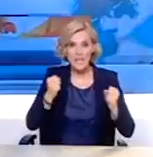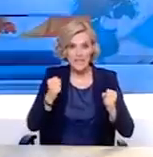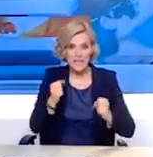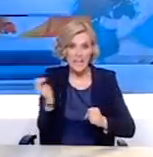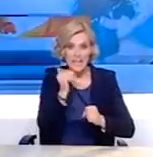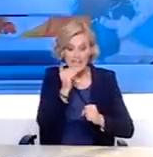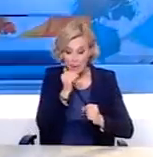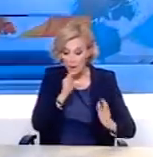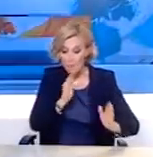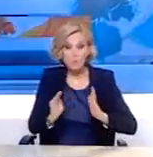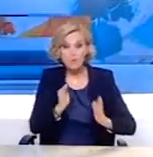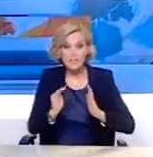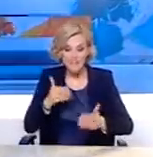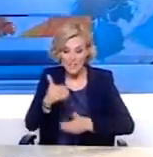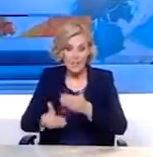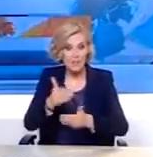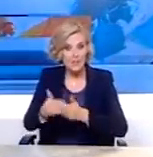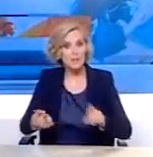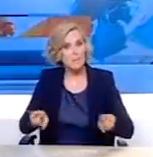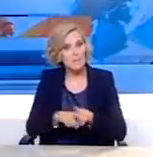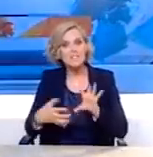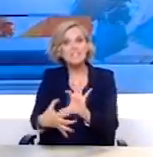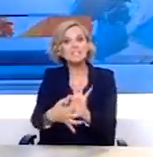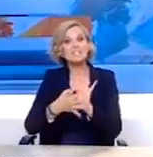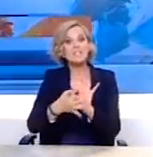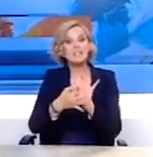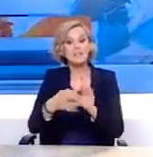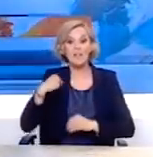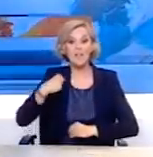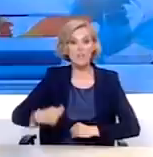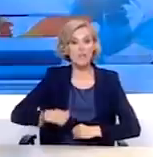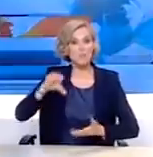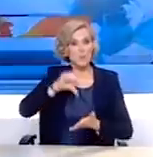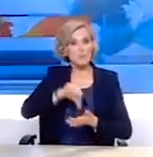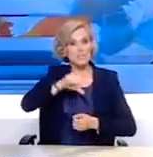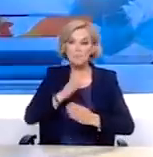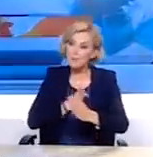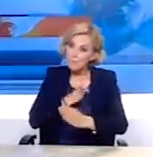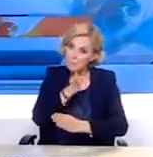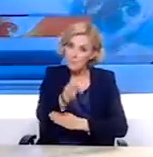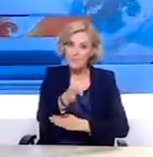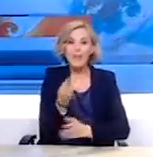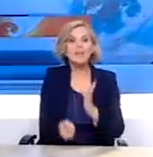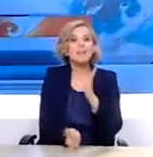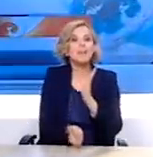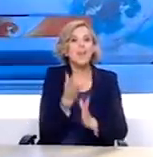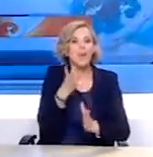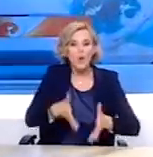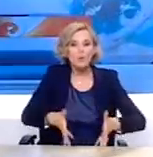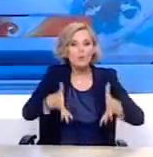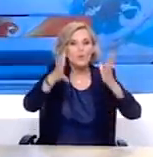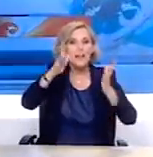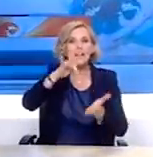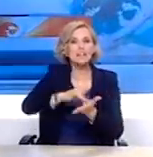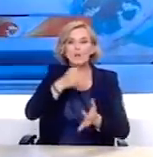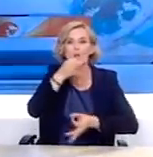για την προστασία της δημόσιας υγείας, σε συνεργασία με το Δήμο Αθηναίων, μετέβη σήμερα στη νέα δομή υποδοχής αστέγων που δημιουργήθηκε στο κέντρο της